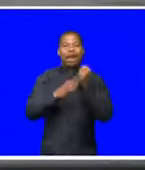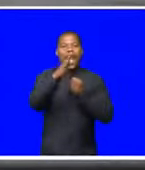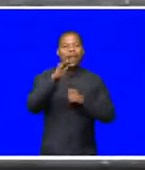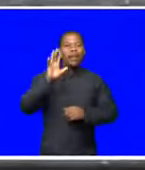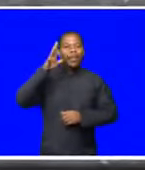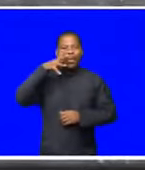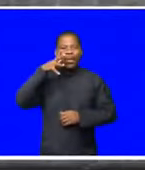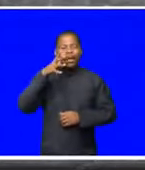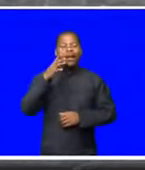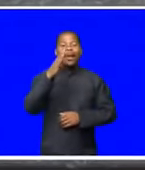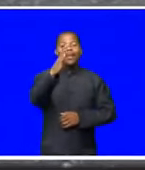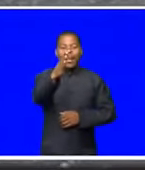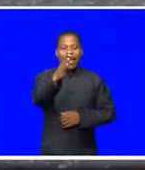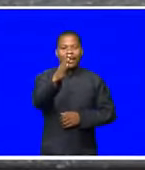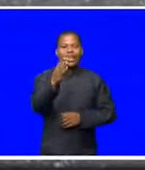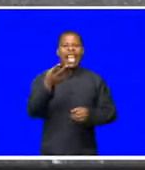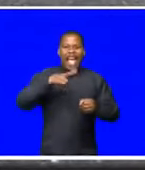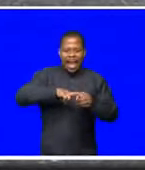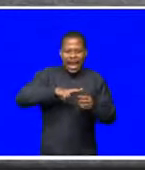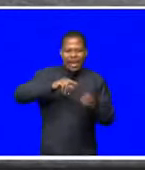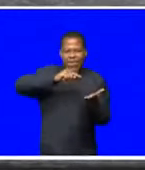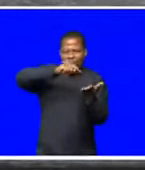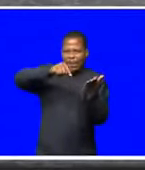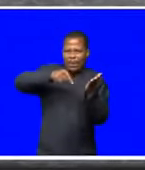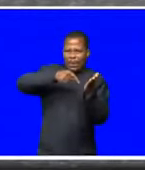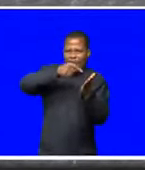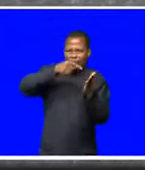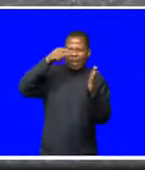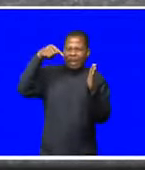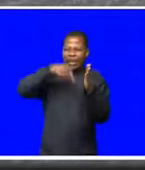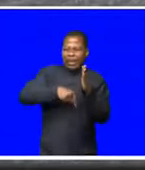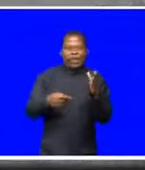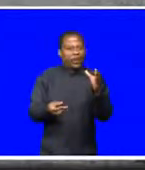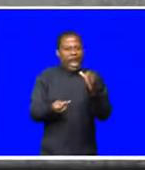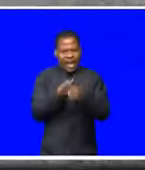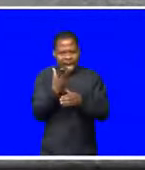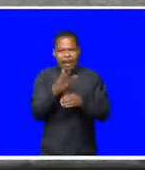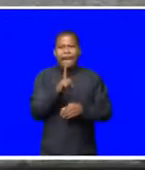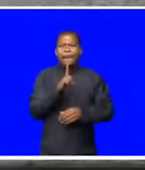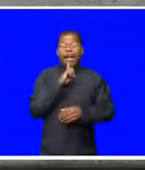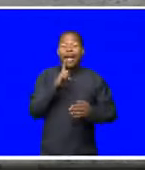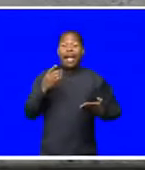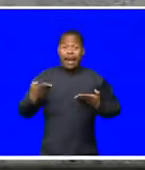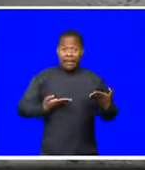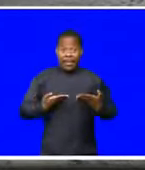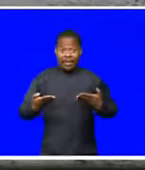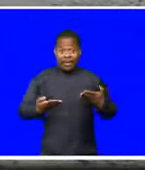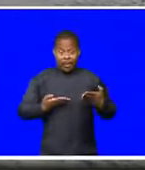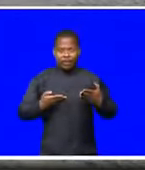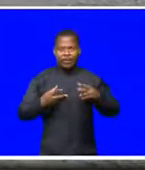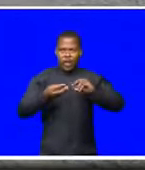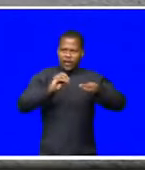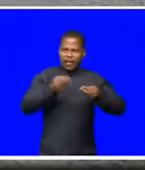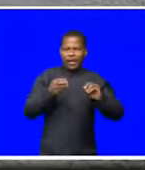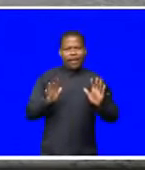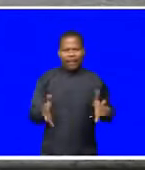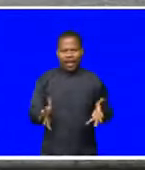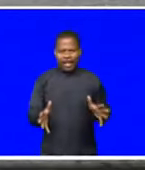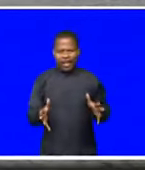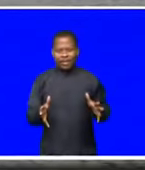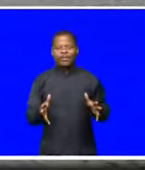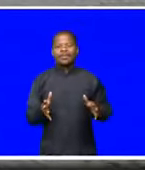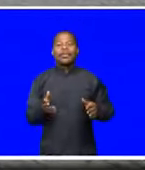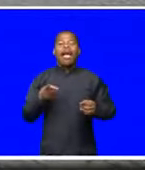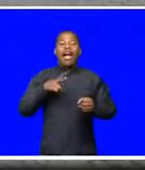lamashasha lamakhulu futhi nawo anjalo. Ngemuva lapho inkampani ilungisa lo mgwaqo bese iphesha khona.